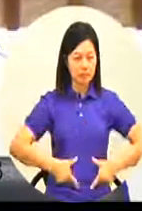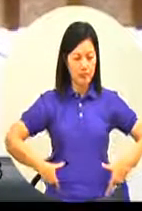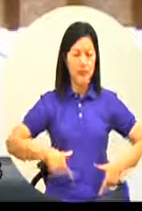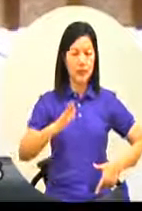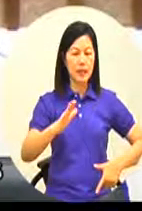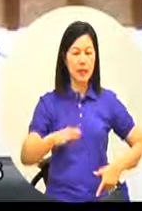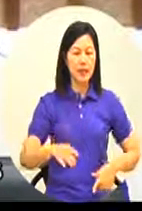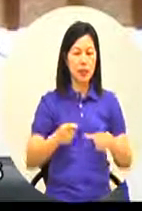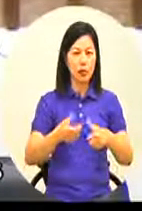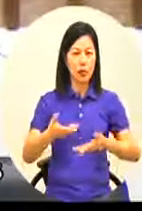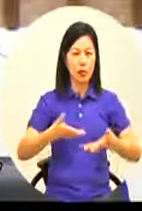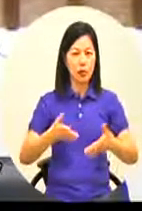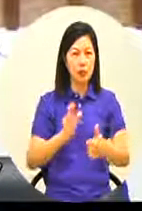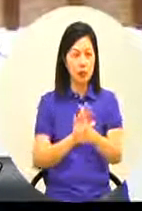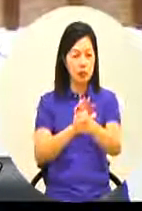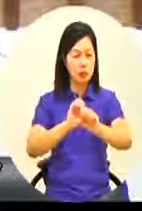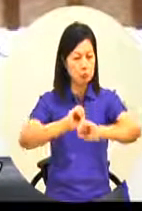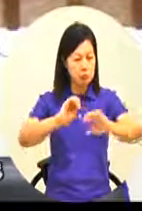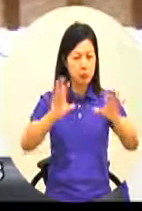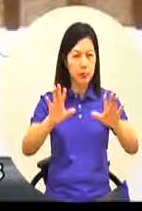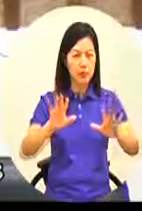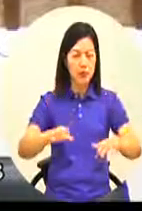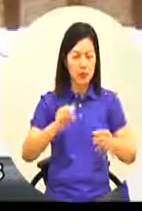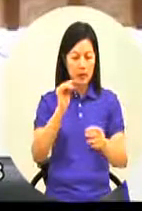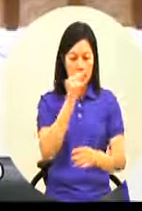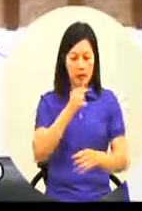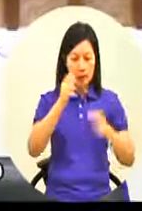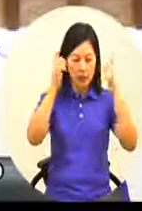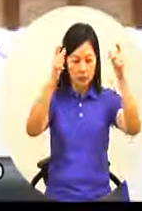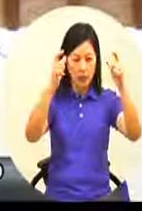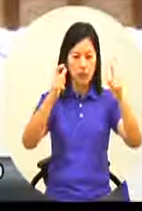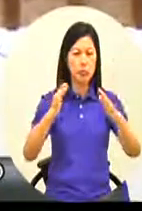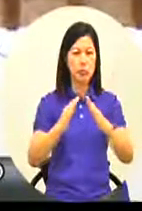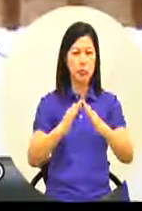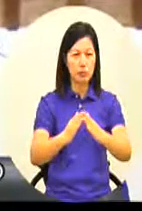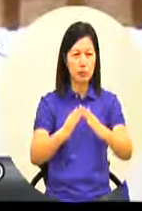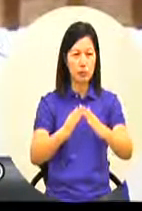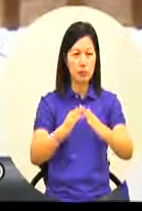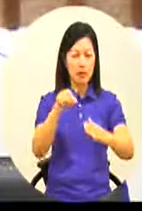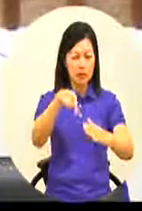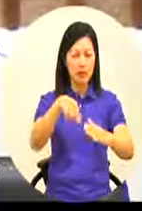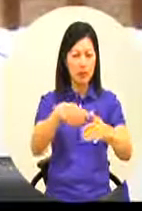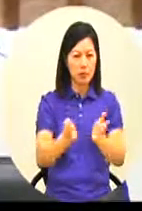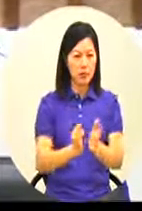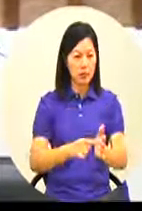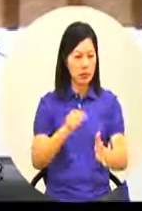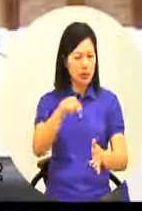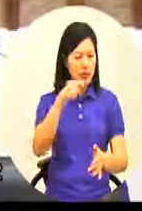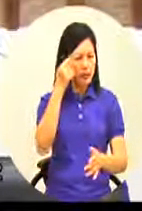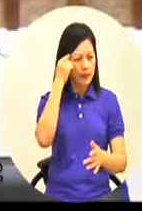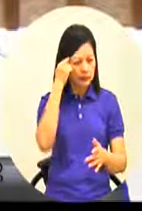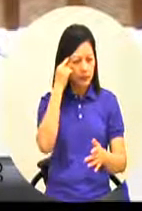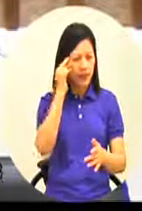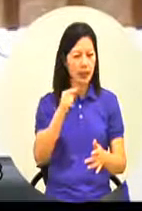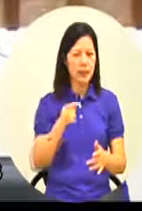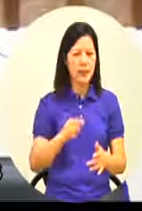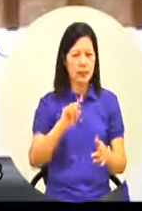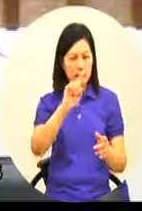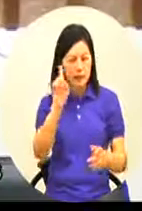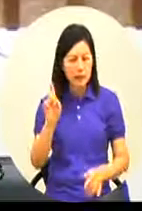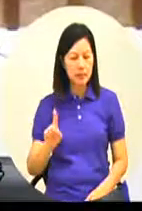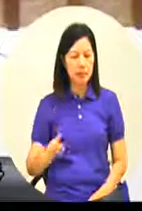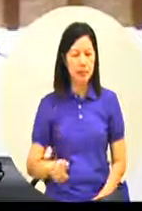公务的时候，尤其在高雄厝的部分，我支持，我支持你的理想理念，让